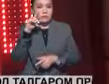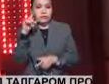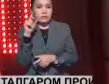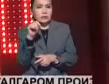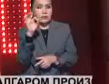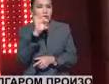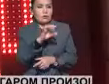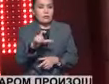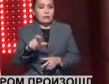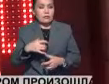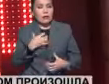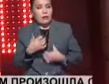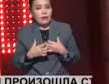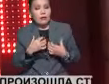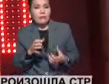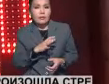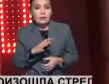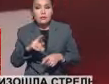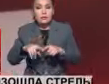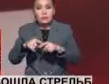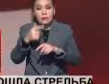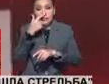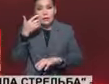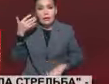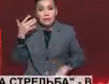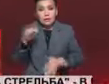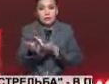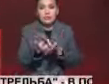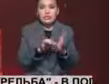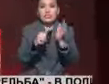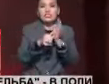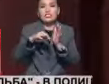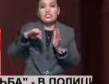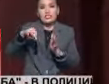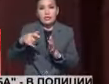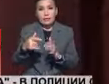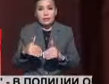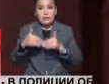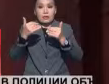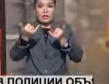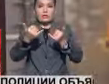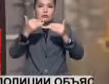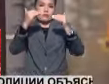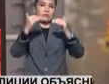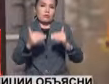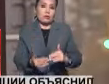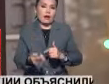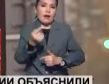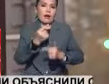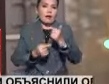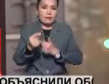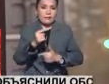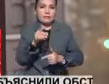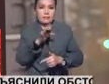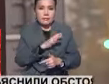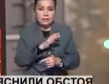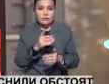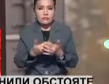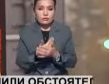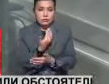казахстанцев. Несколько дней назад американская валюта выросла сразу на 6 тенге. А уже сегодня, по итогам дневных торгов, доллар